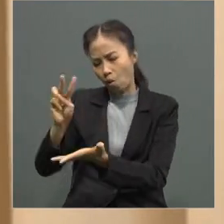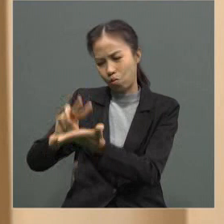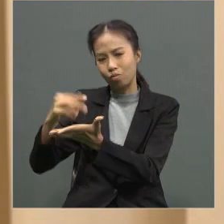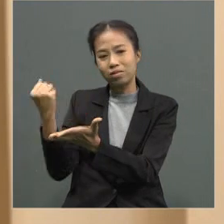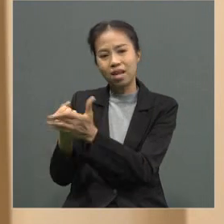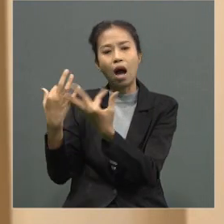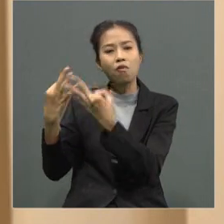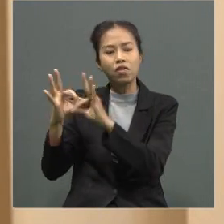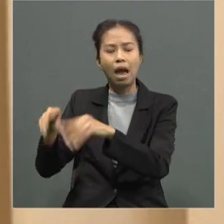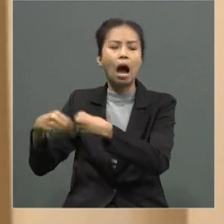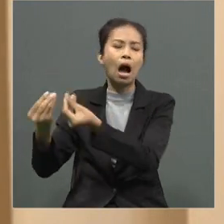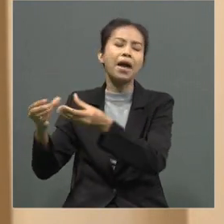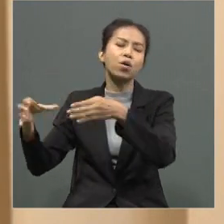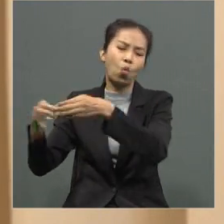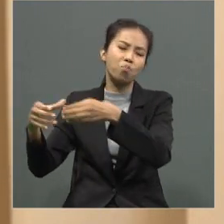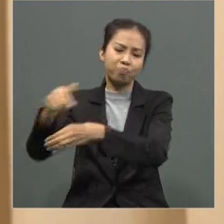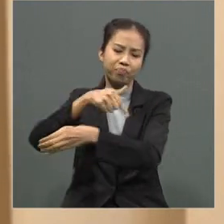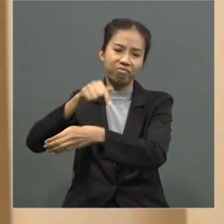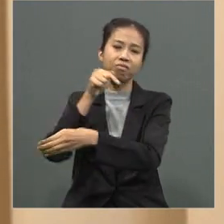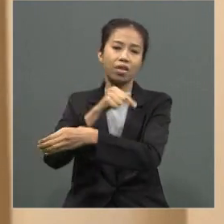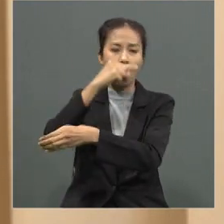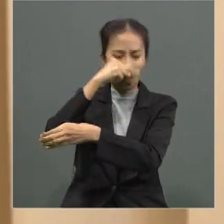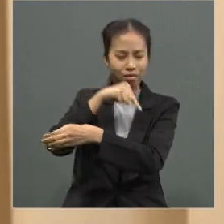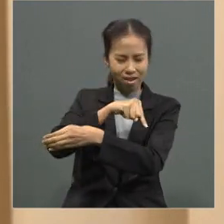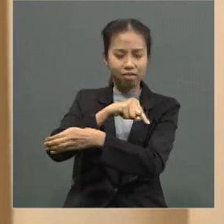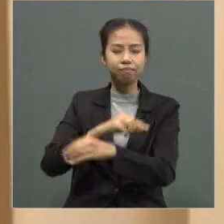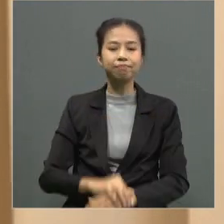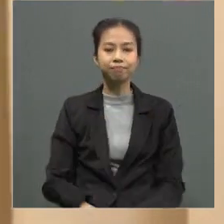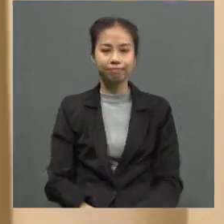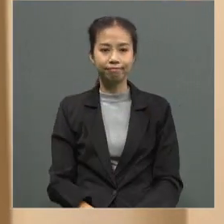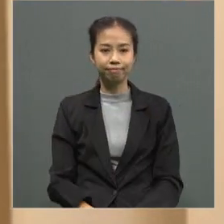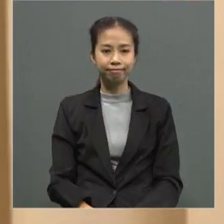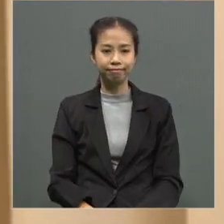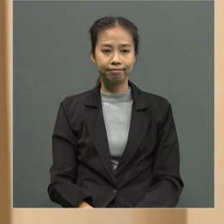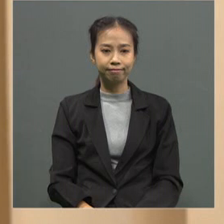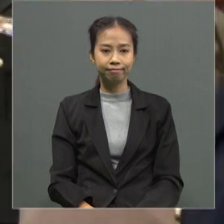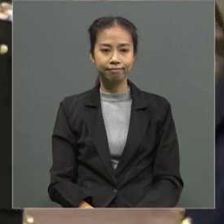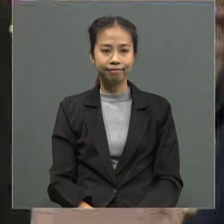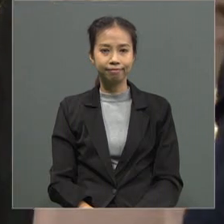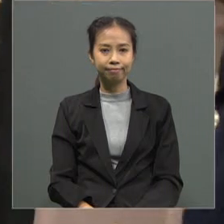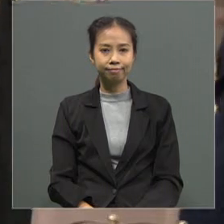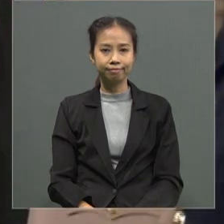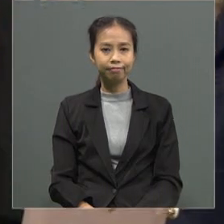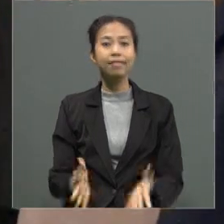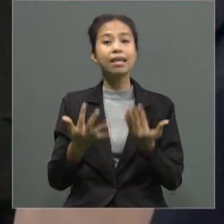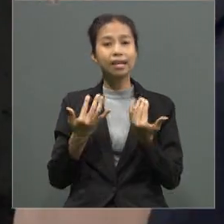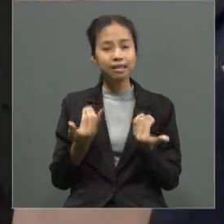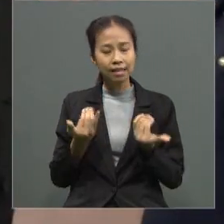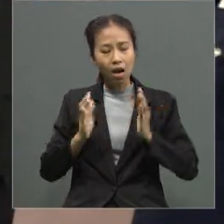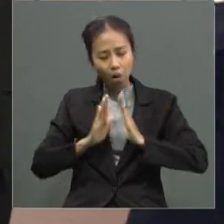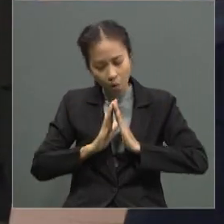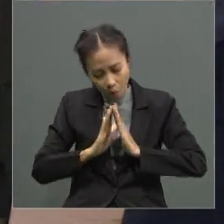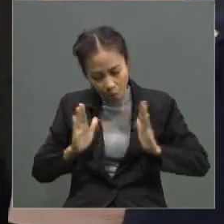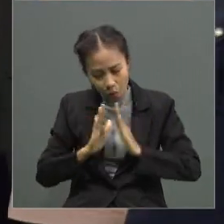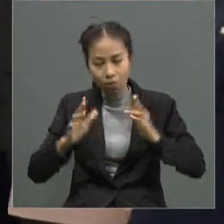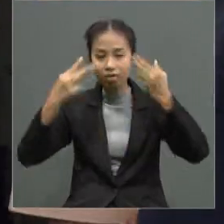แก่ผู้เดินทางผู้ถือหนังสือเดินทางของประเทศไทยอีกด้วยโอหงานนี้ต้องขอบคุณท่านนายกรัฐบาลเลย